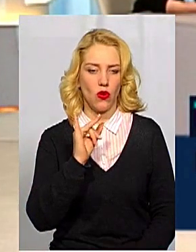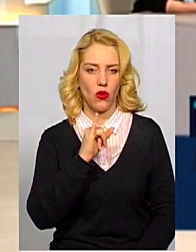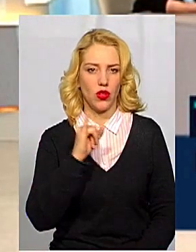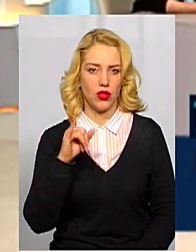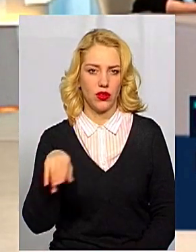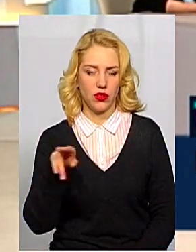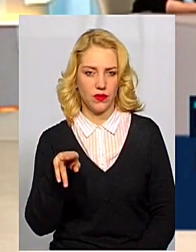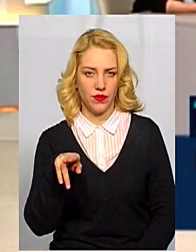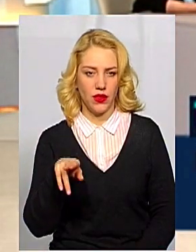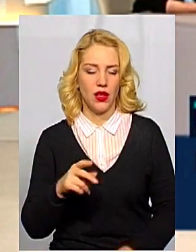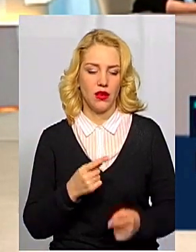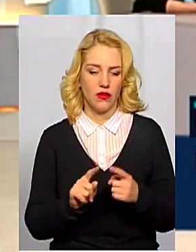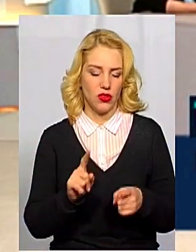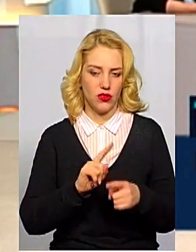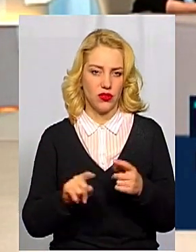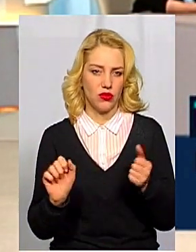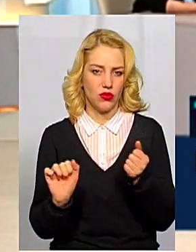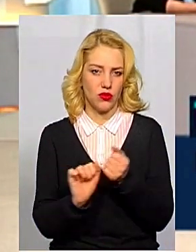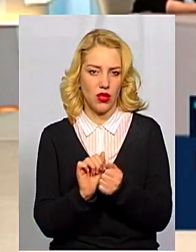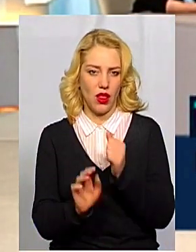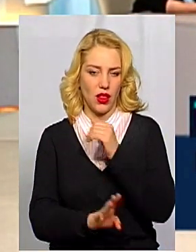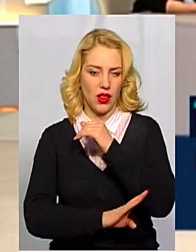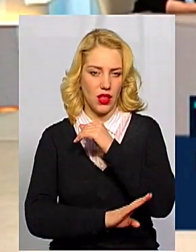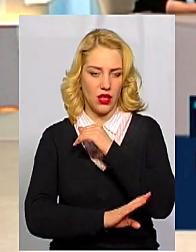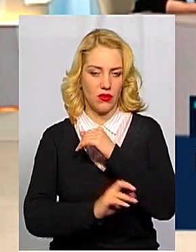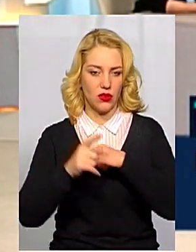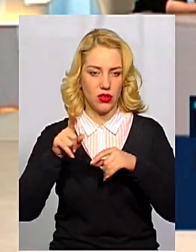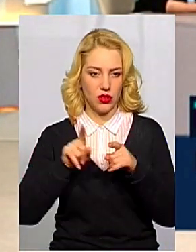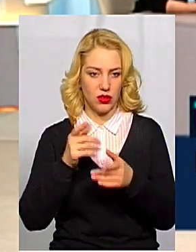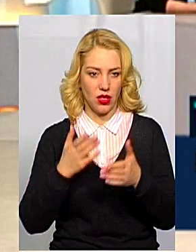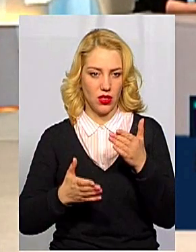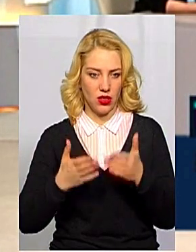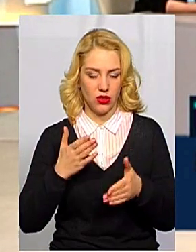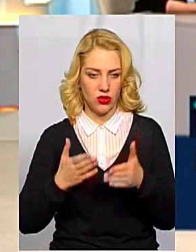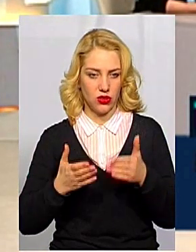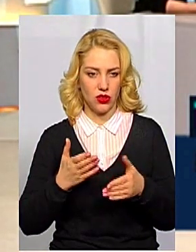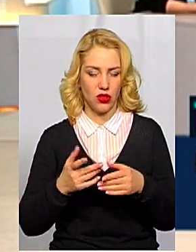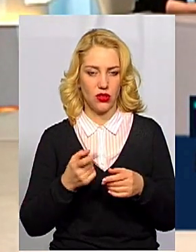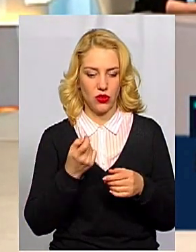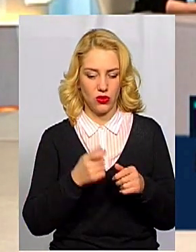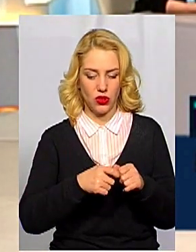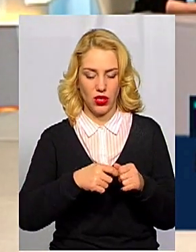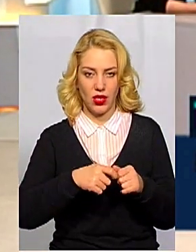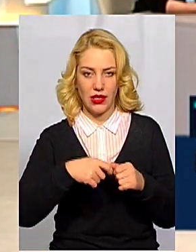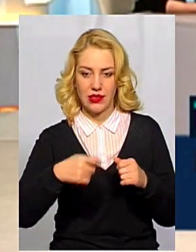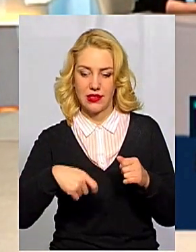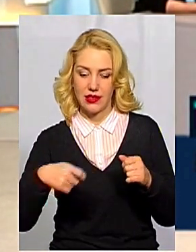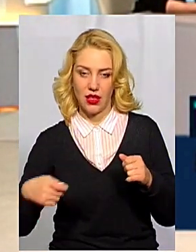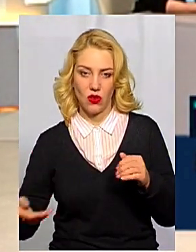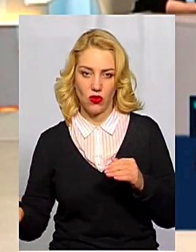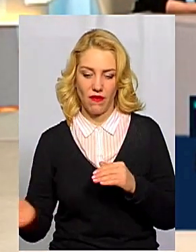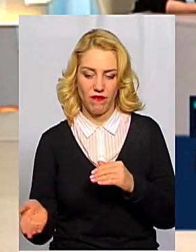насадження всихають, стрімко всихають. І просто, що розумієте, якщо трошки ніби затягнути з виборкою цих дерев,